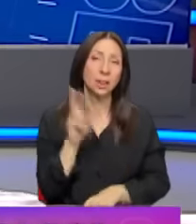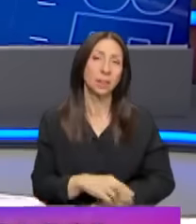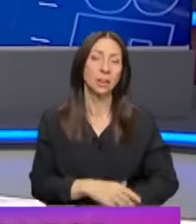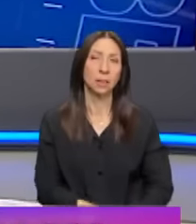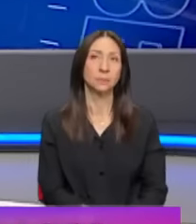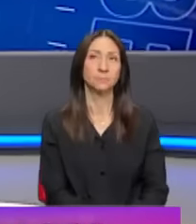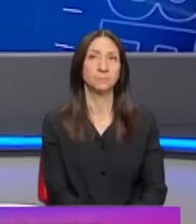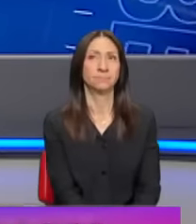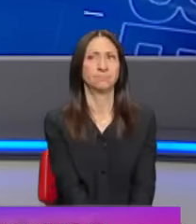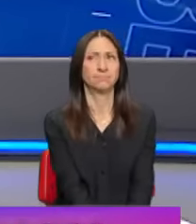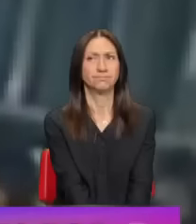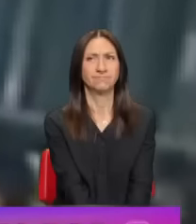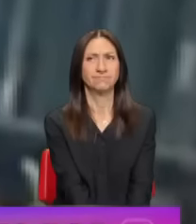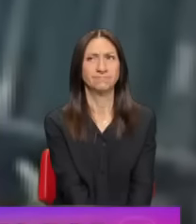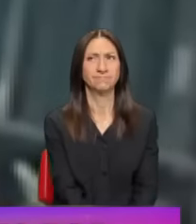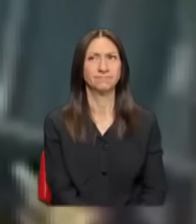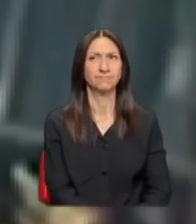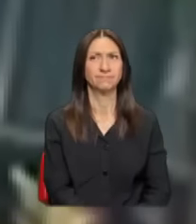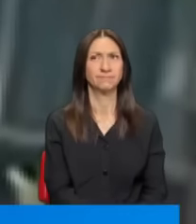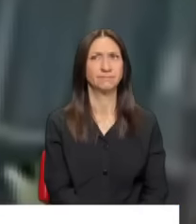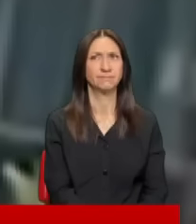kaybetti.